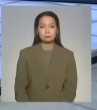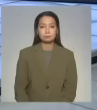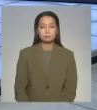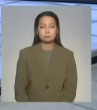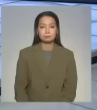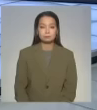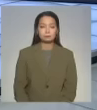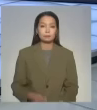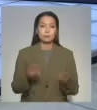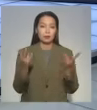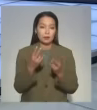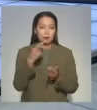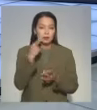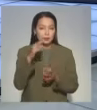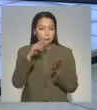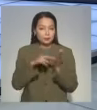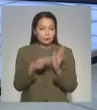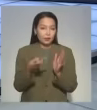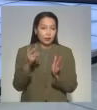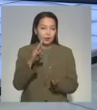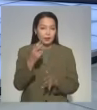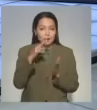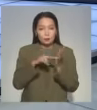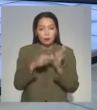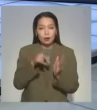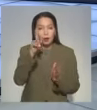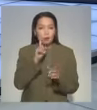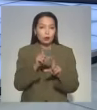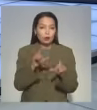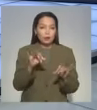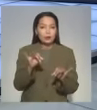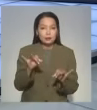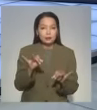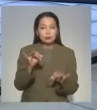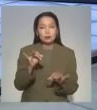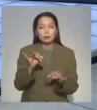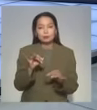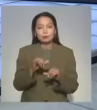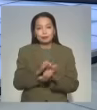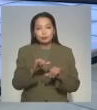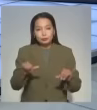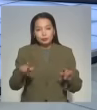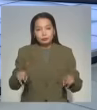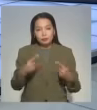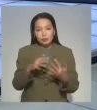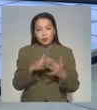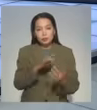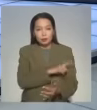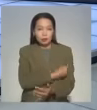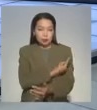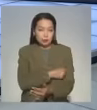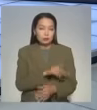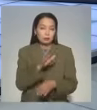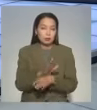На необходимость качественной реализации двух нацпроектов «Комфортные школы» и «Модернизация сельского здравоохранения» указал Касым-Жомарт Токаев